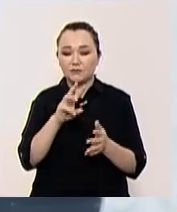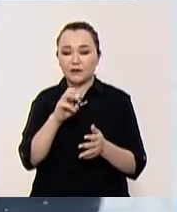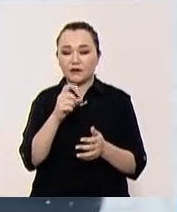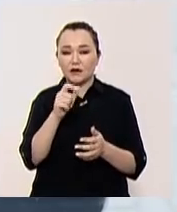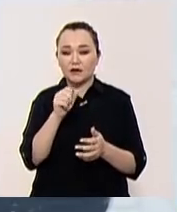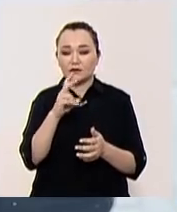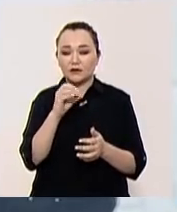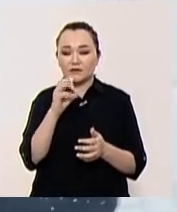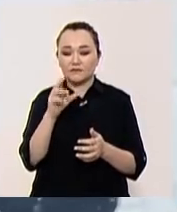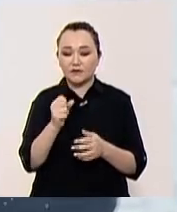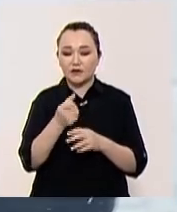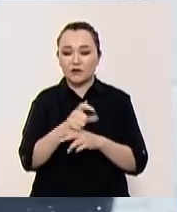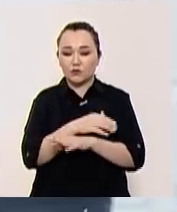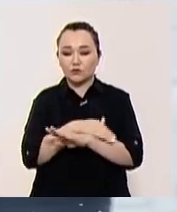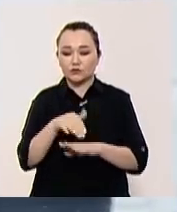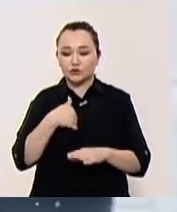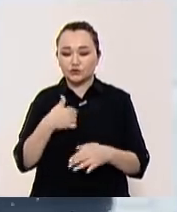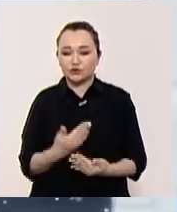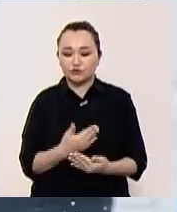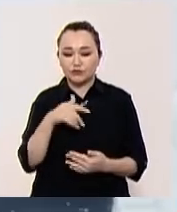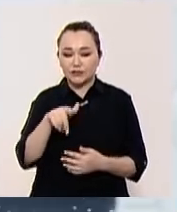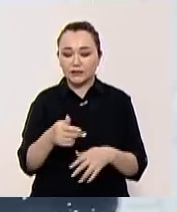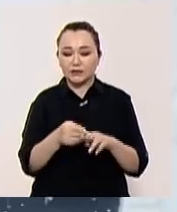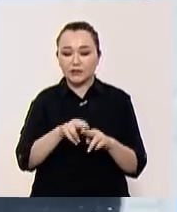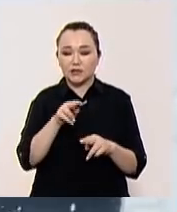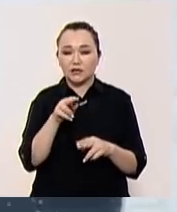деген Ялагөшевский деген көшесінде тұрам.